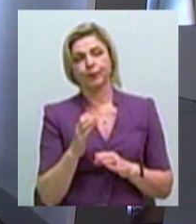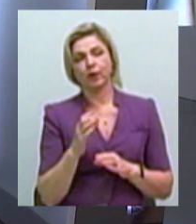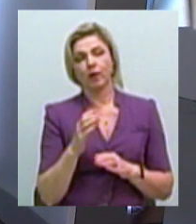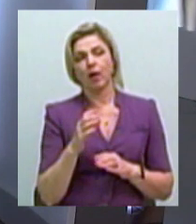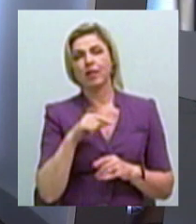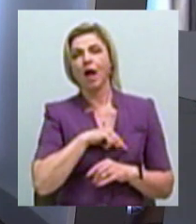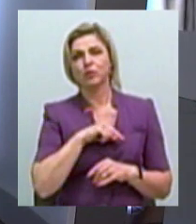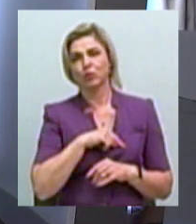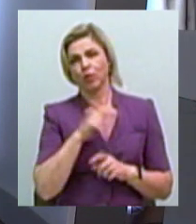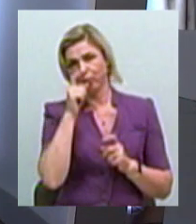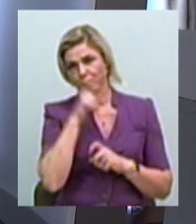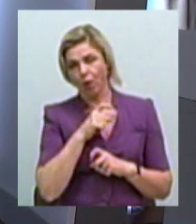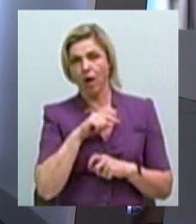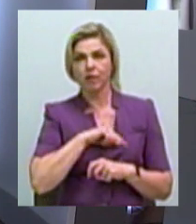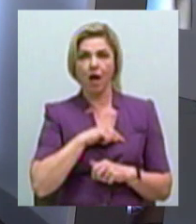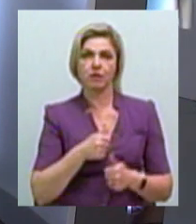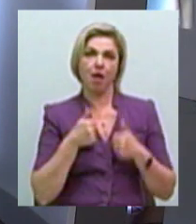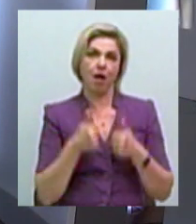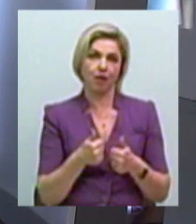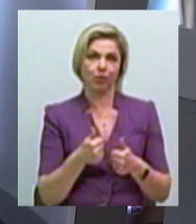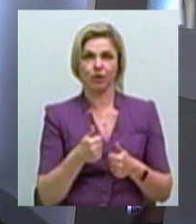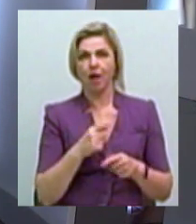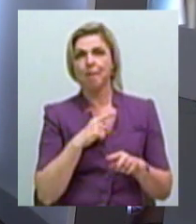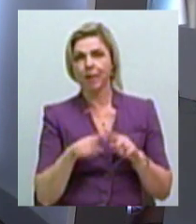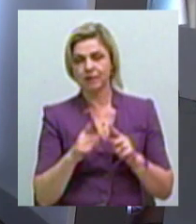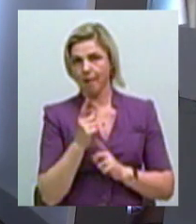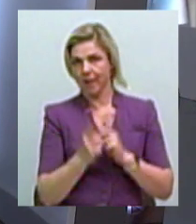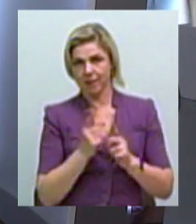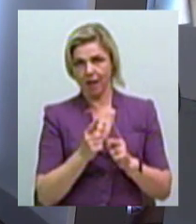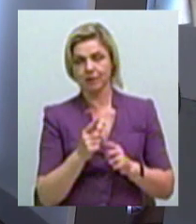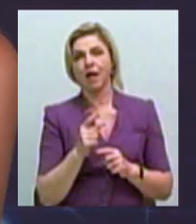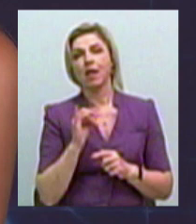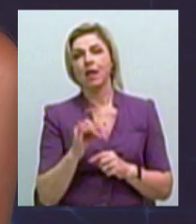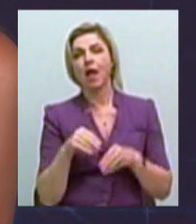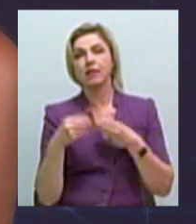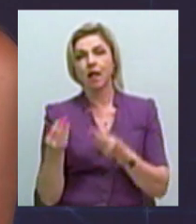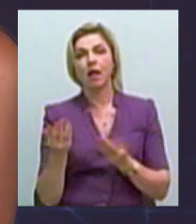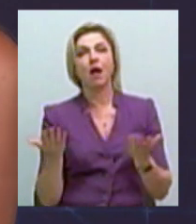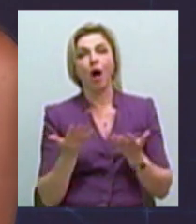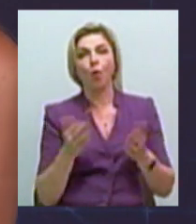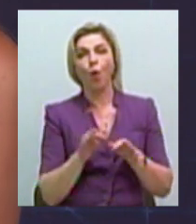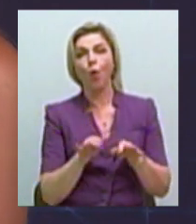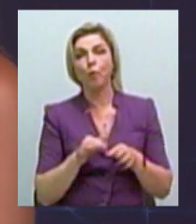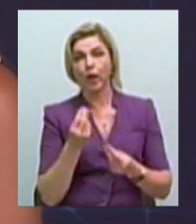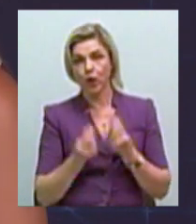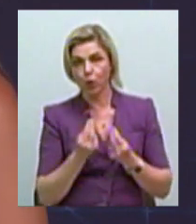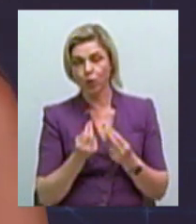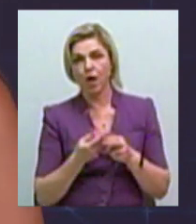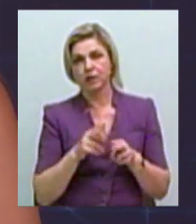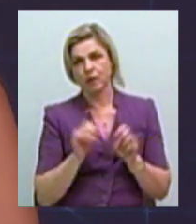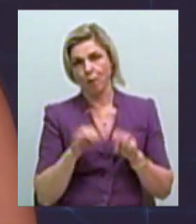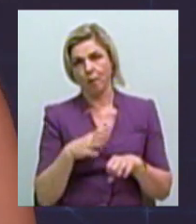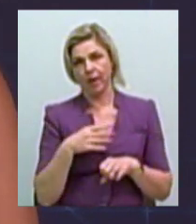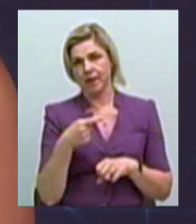суперпоганий до настрою супергарний, ще дати їй якусь комп'ютерну гру, відповідно, це матиме